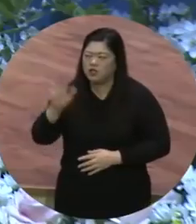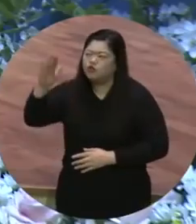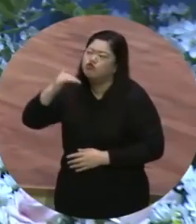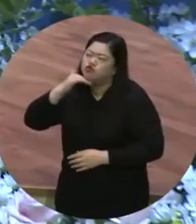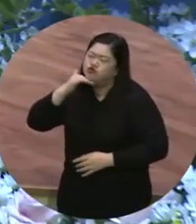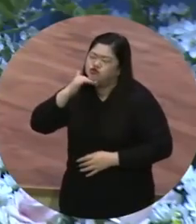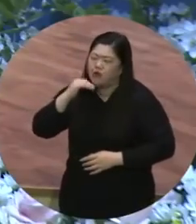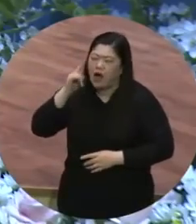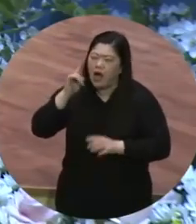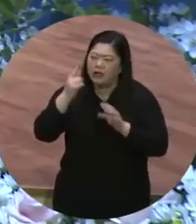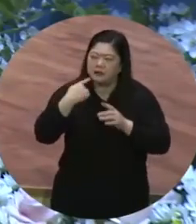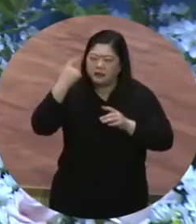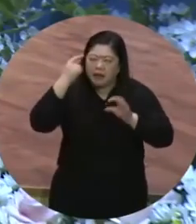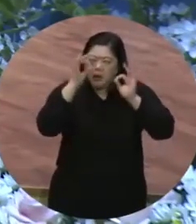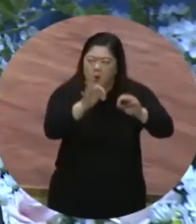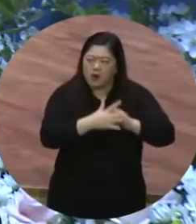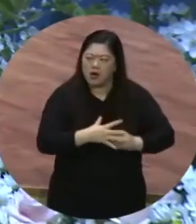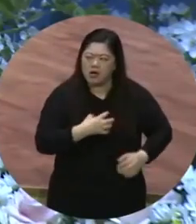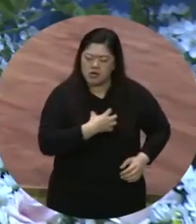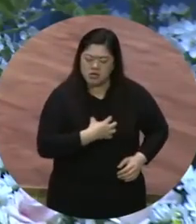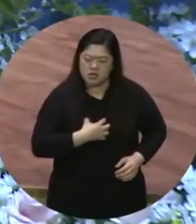어떻게 내 인생 내가 해결합니까?